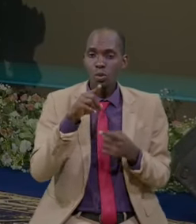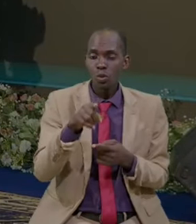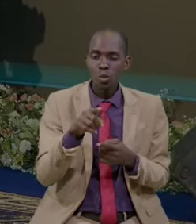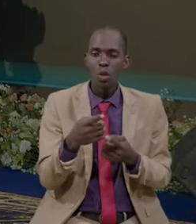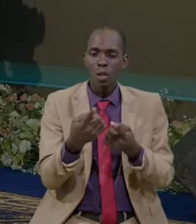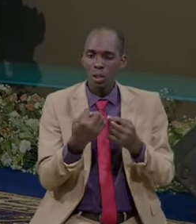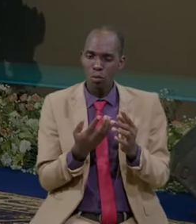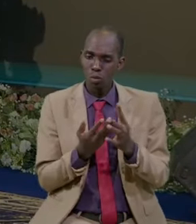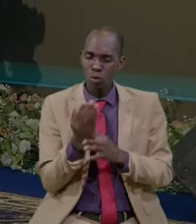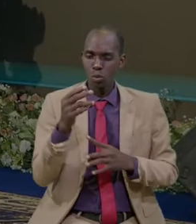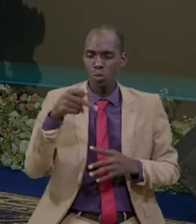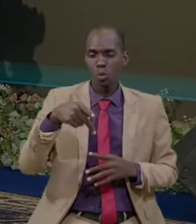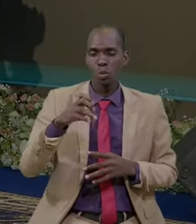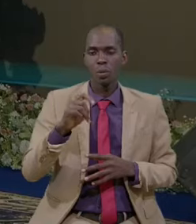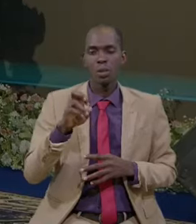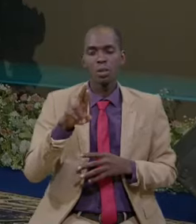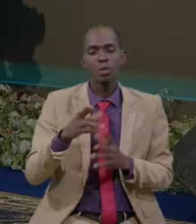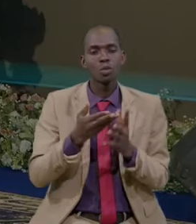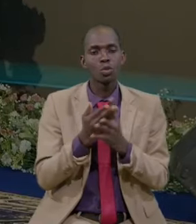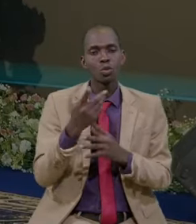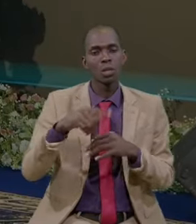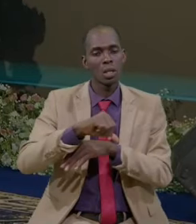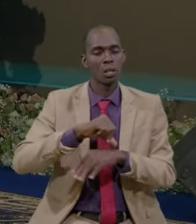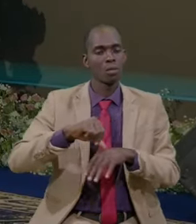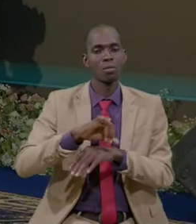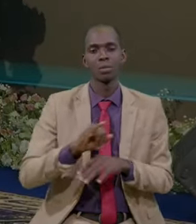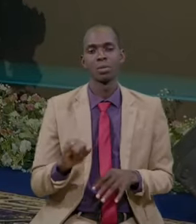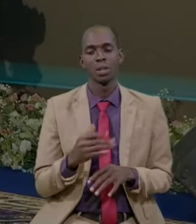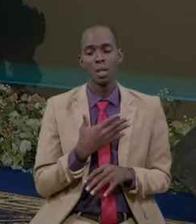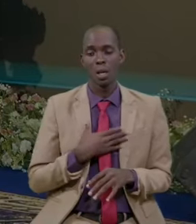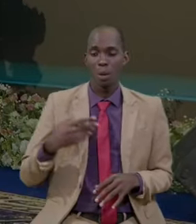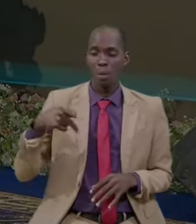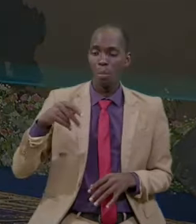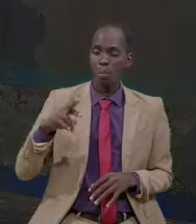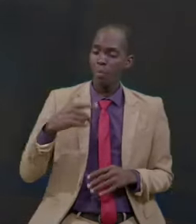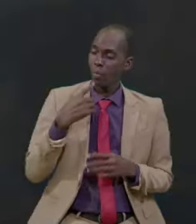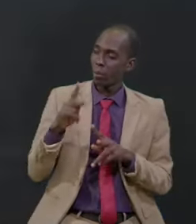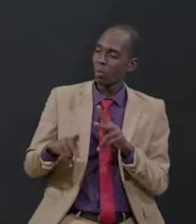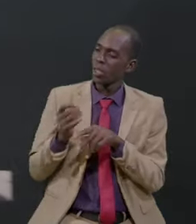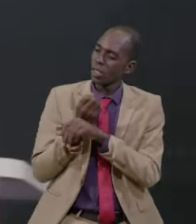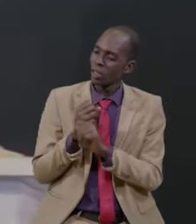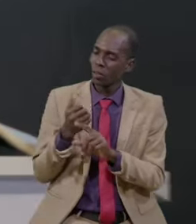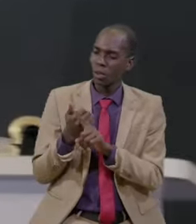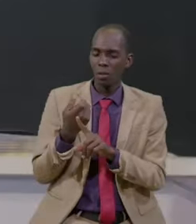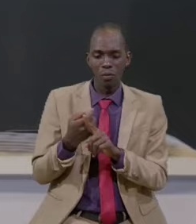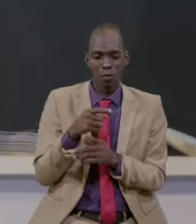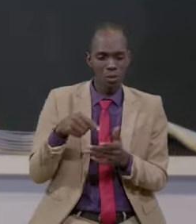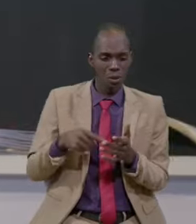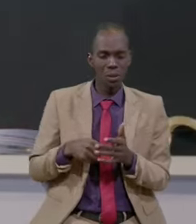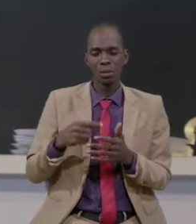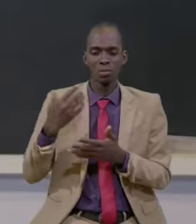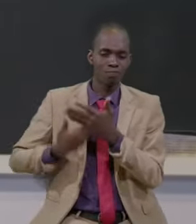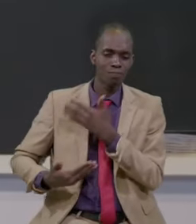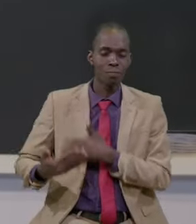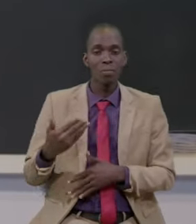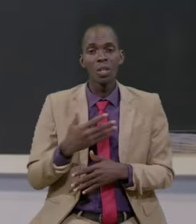Alors, il leur a dit, séparez-vous de cette génération perverse. Et 3000 âmes